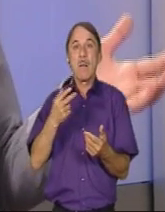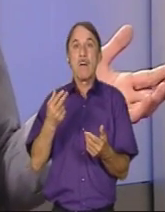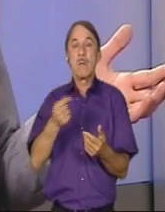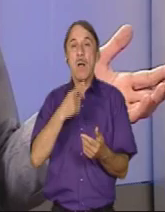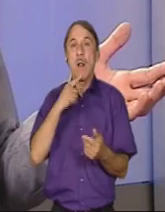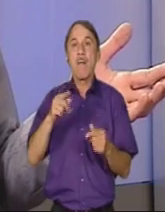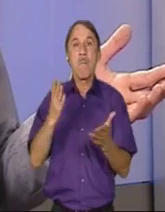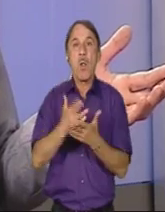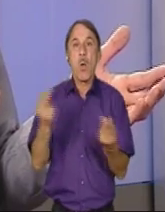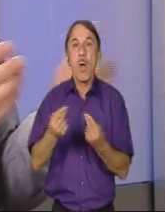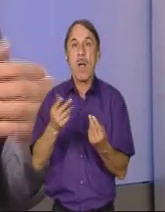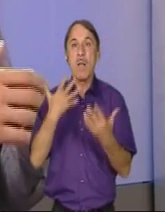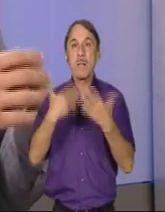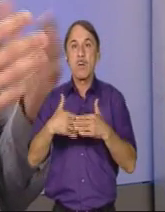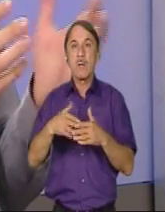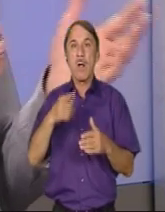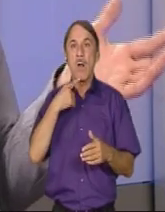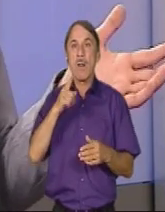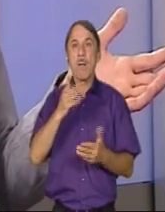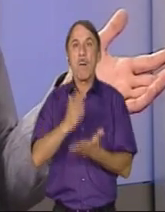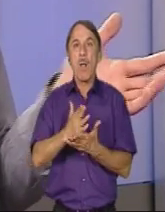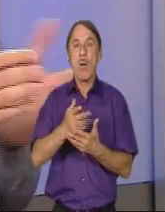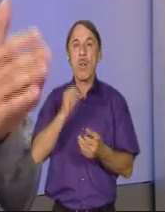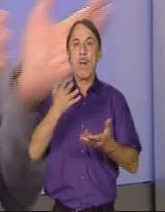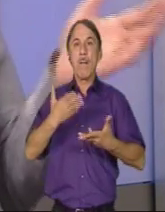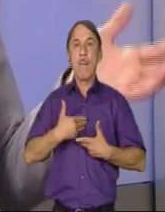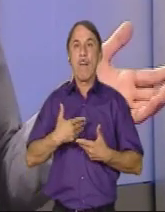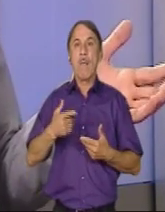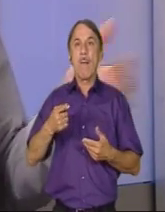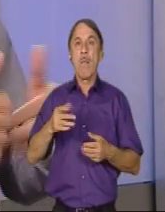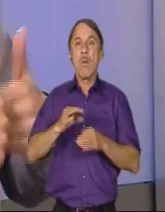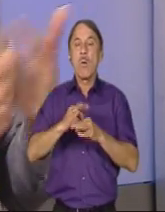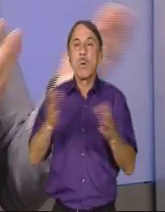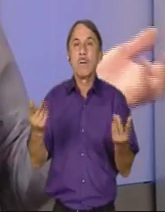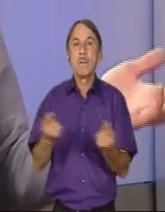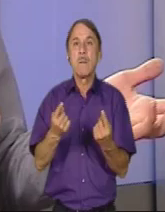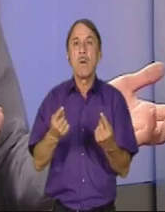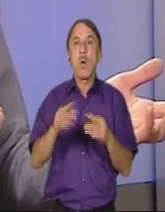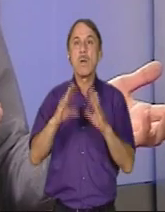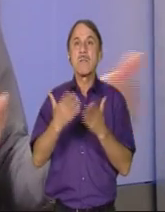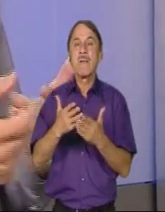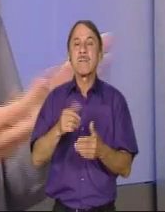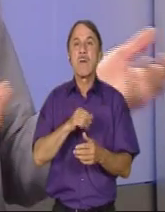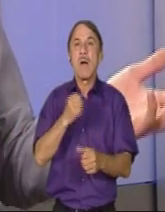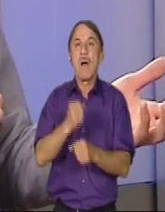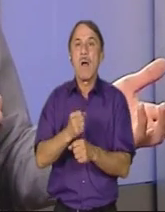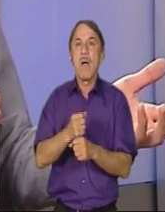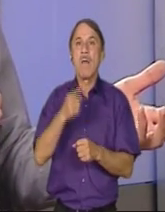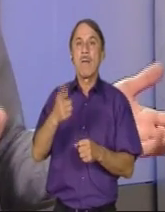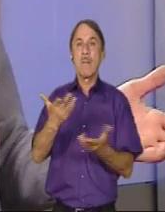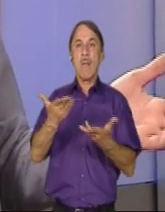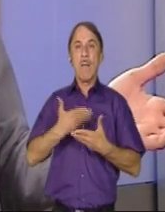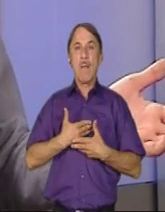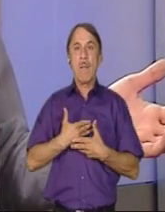nikada u istoriji Srbije nije bilo lako. Nikada na dušeku sve duvan pušeći nismo mogli da dobijemo ništa. Nikada niko ništa nije poklonio. Za sve smo morali se